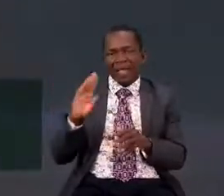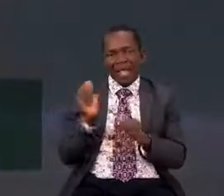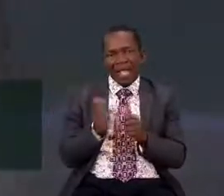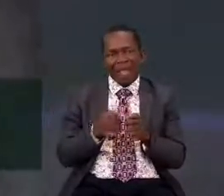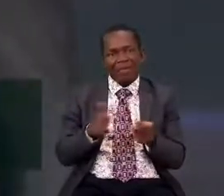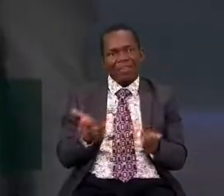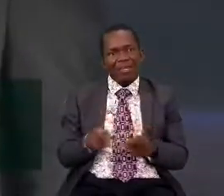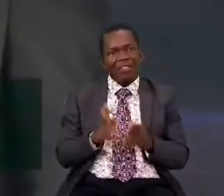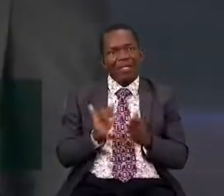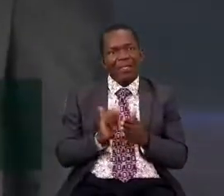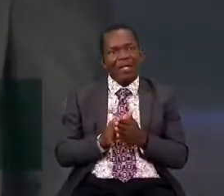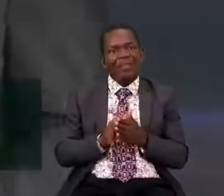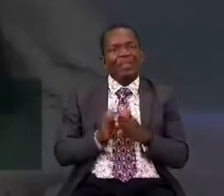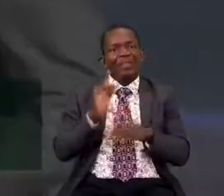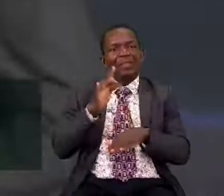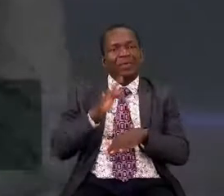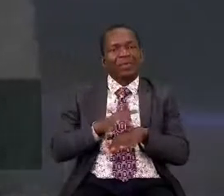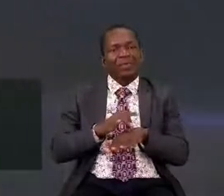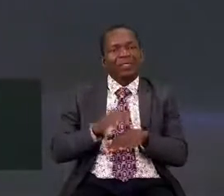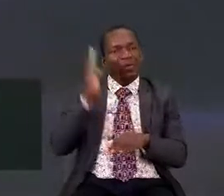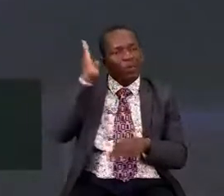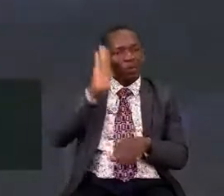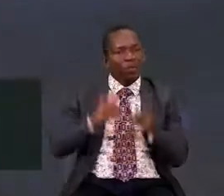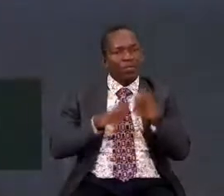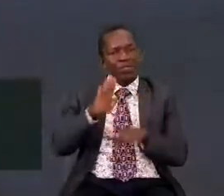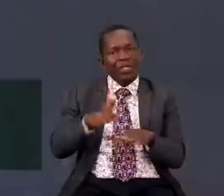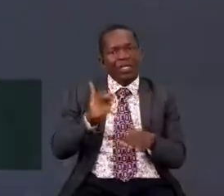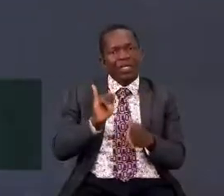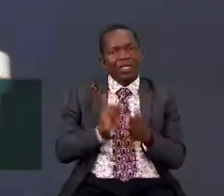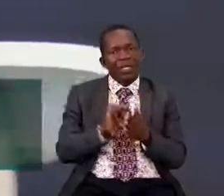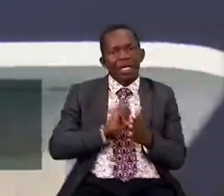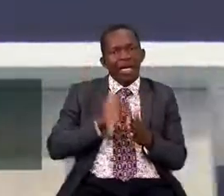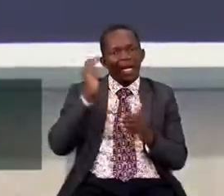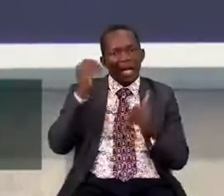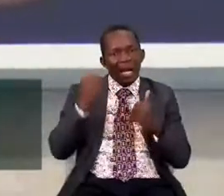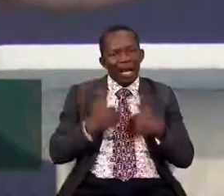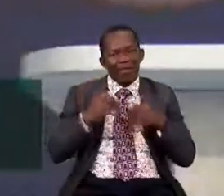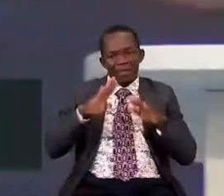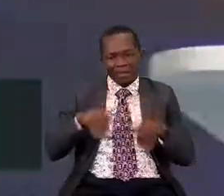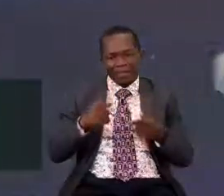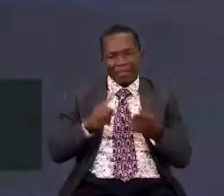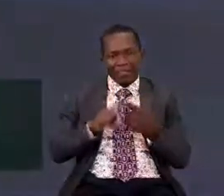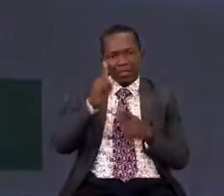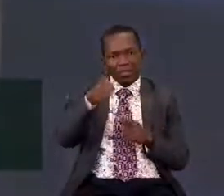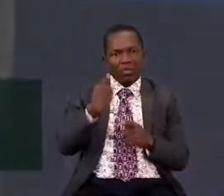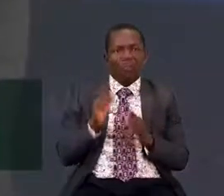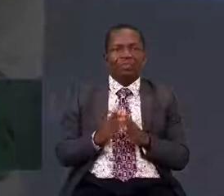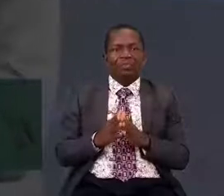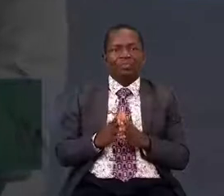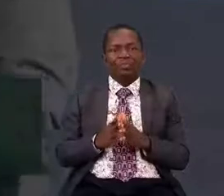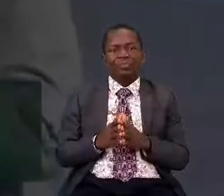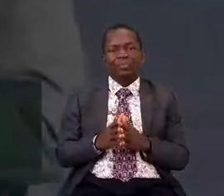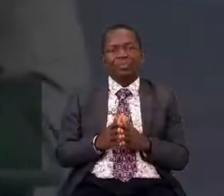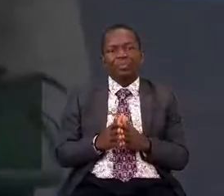possession. Je vous le donne en possession. Josué, que penses-tu? Le Seigneur